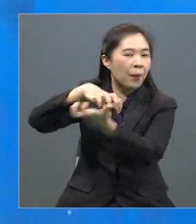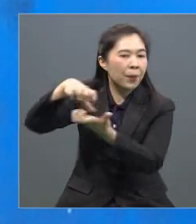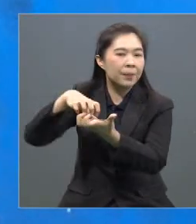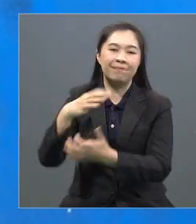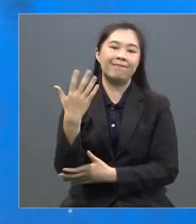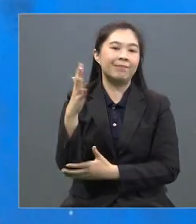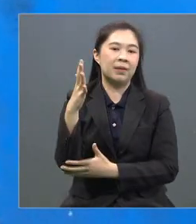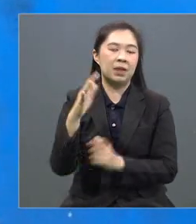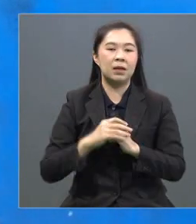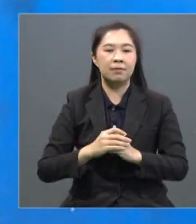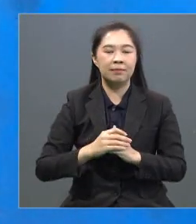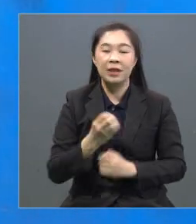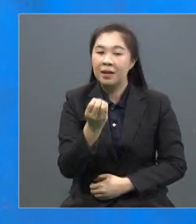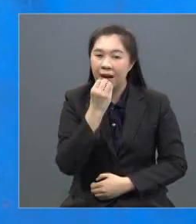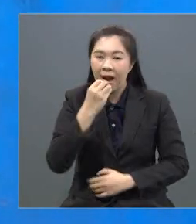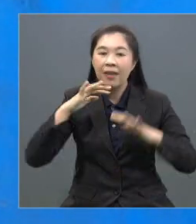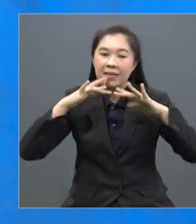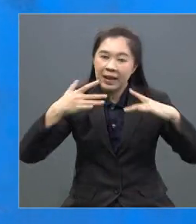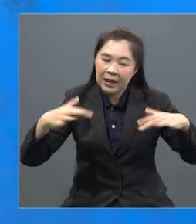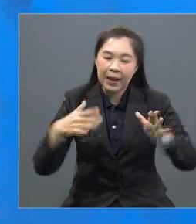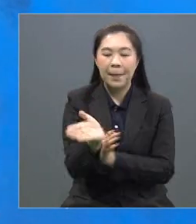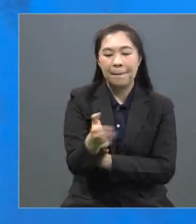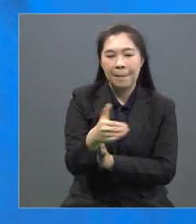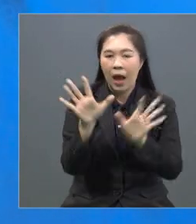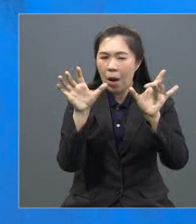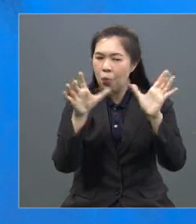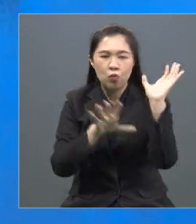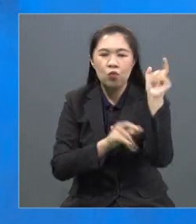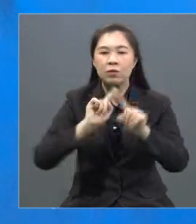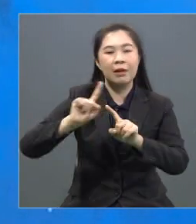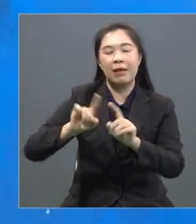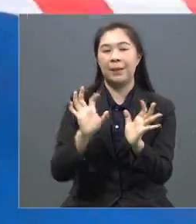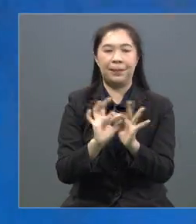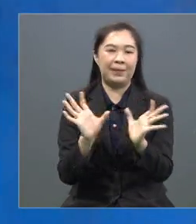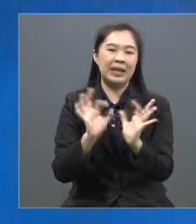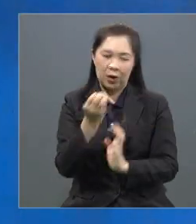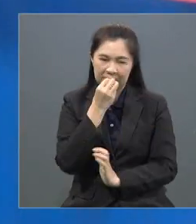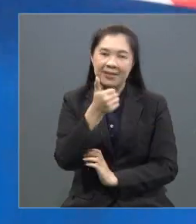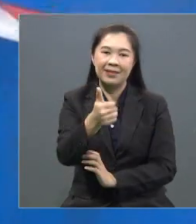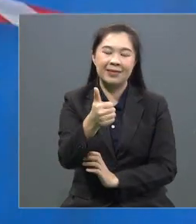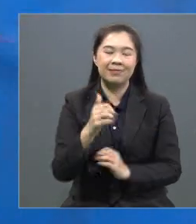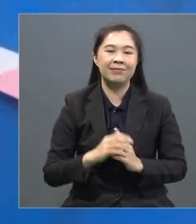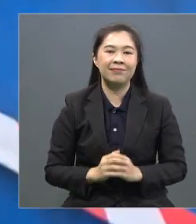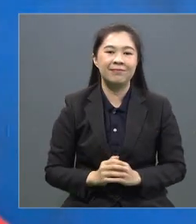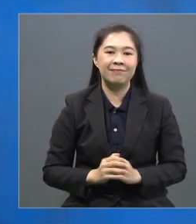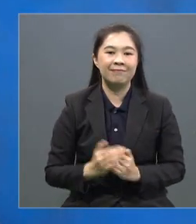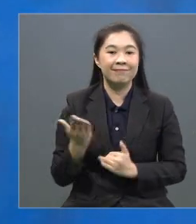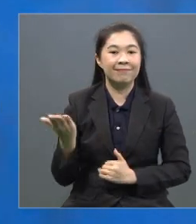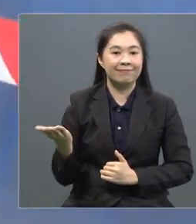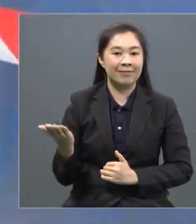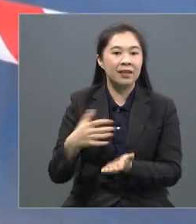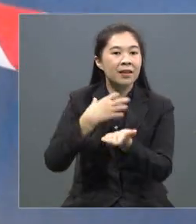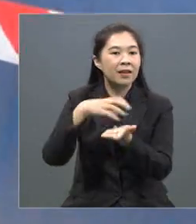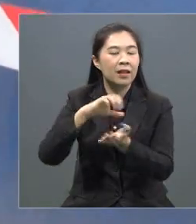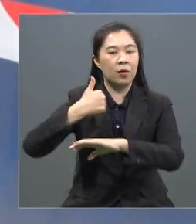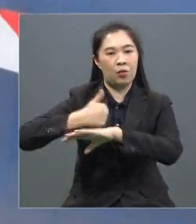ทั้งเรื่องของอาหารทะเลก็ยังสามารถรับประทานได้ตามปกติเพราะไม่มีความเกี่ยวข้องกับพื้นที่ตรงนี้นั่นเองเอาไปฟังเสียงในประเด็นนี้